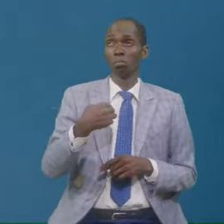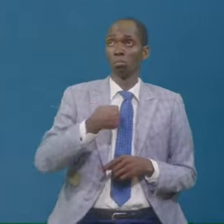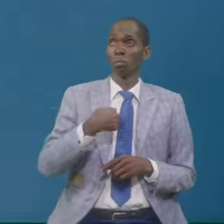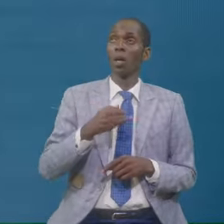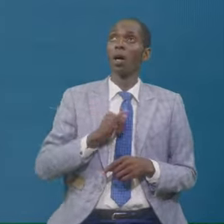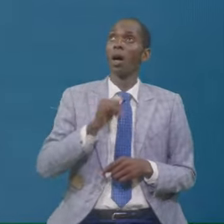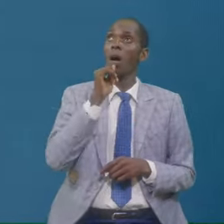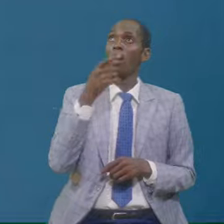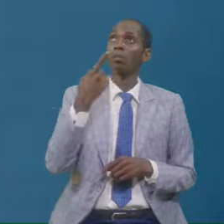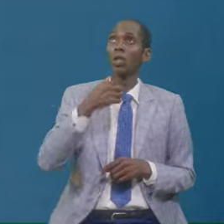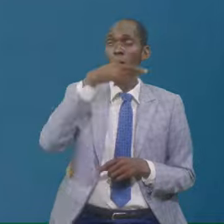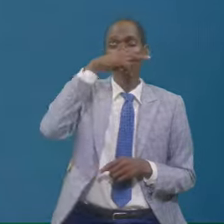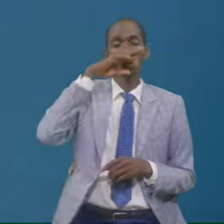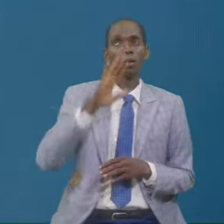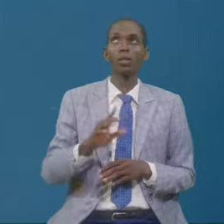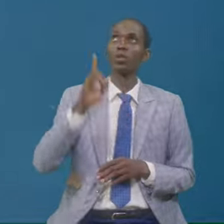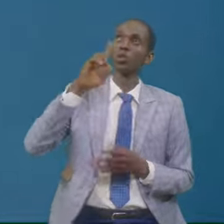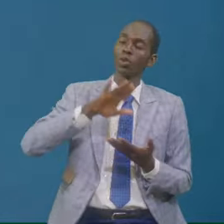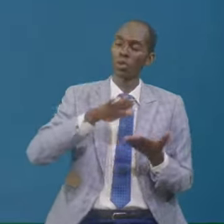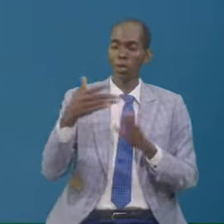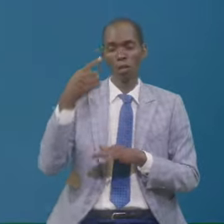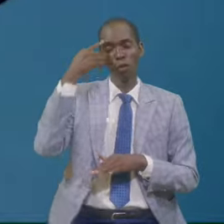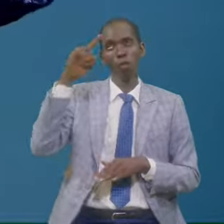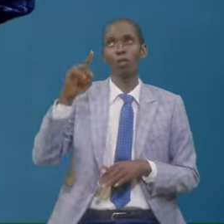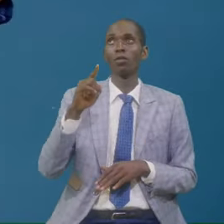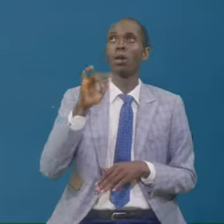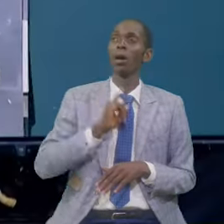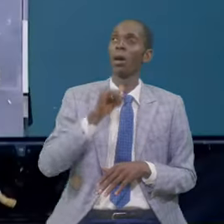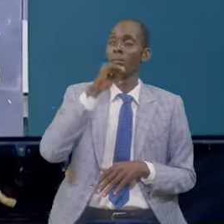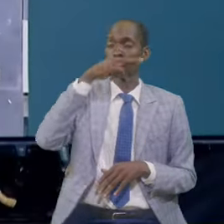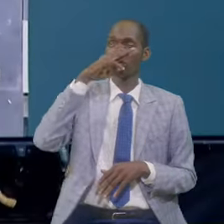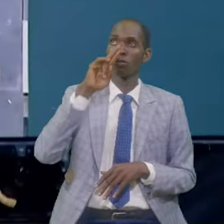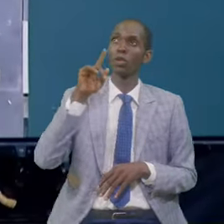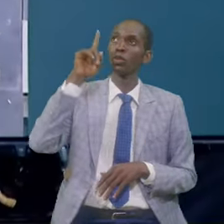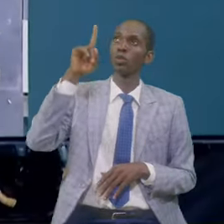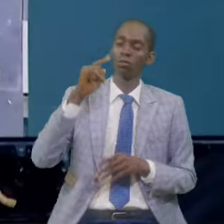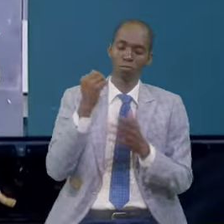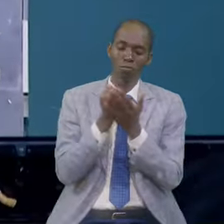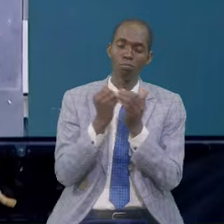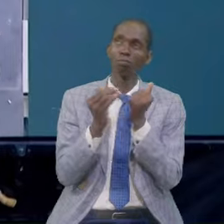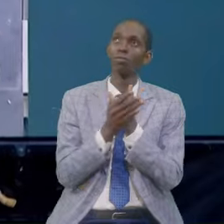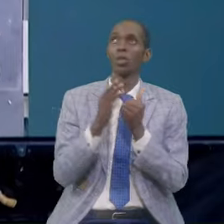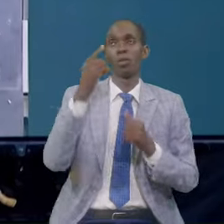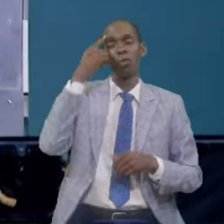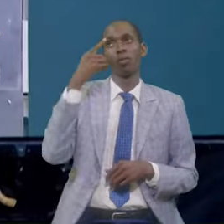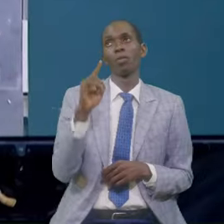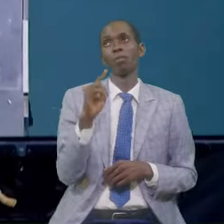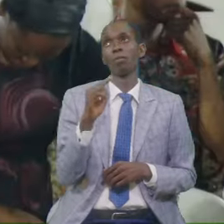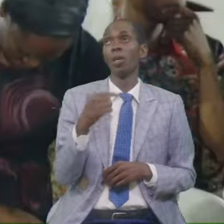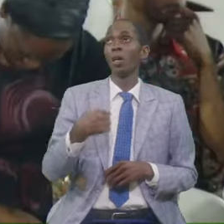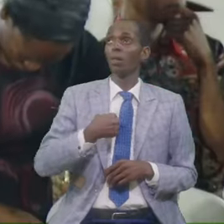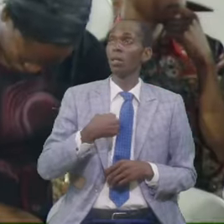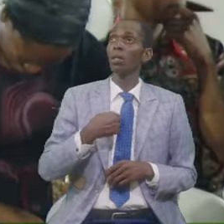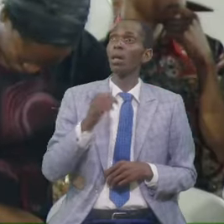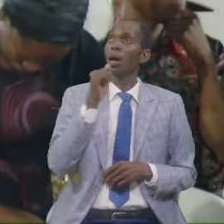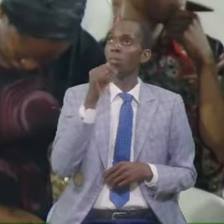you were crucified for. నేను నేరస్తుణ్ణి, నా కోసం మీరు శిలువ శిక్ష పొందారు. I am the lost man, the